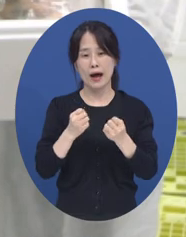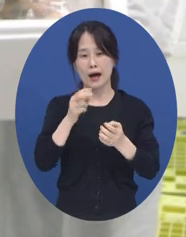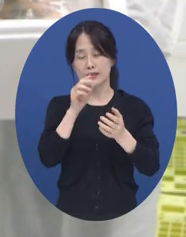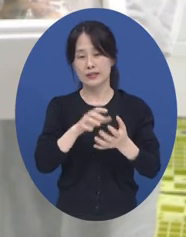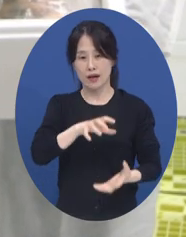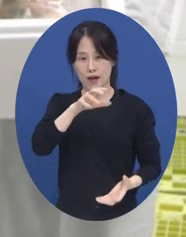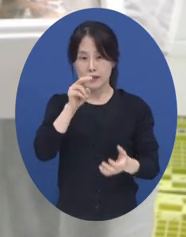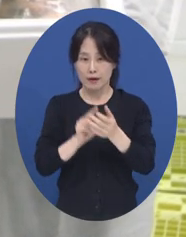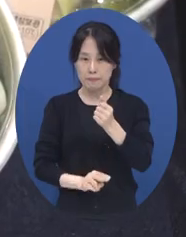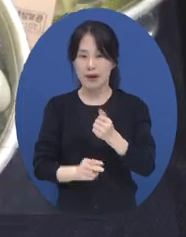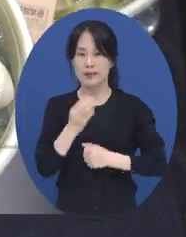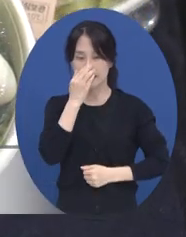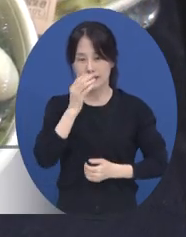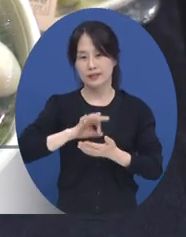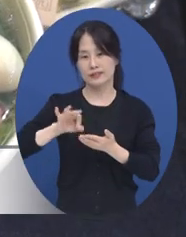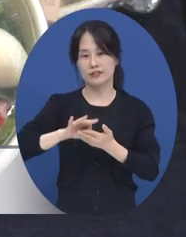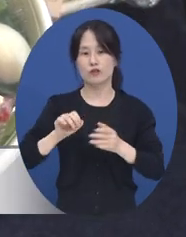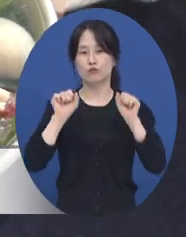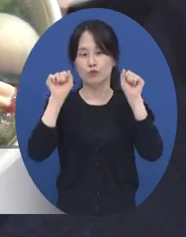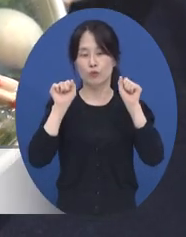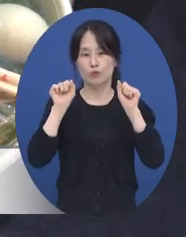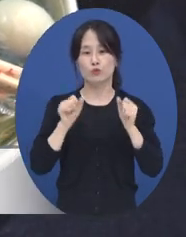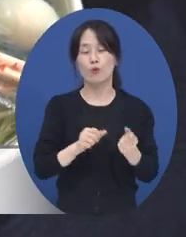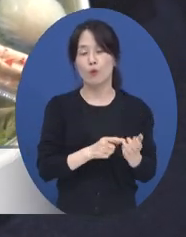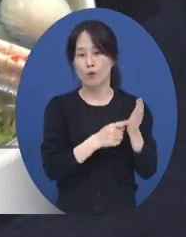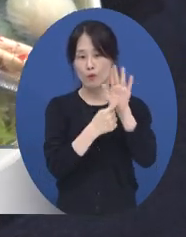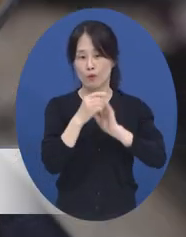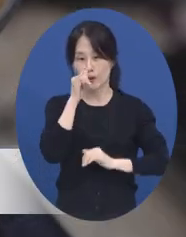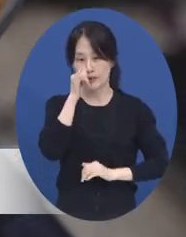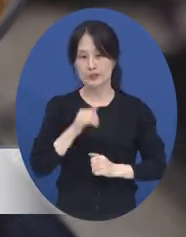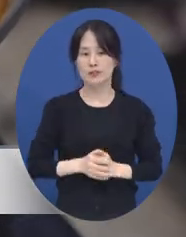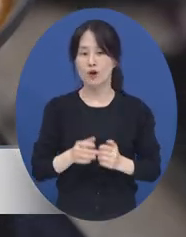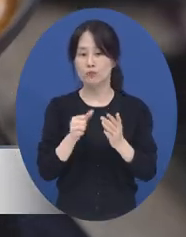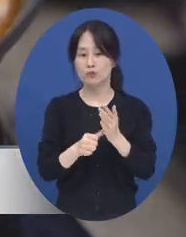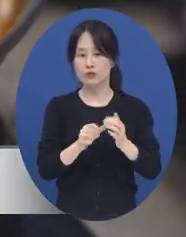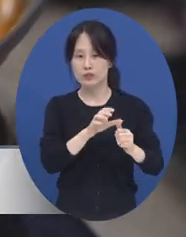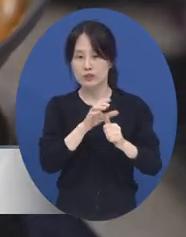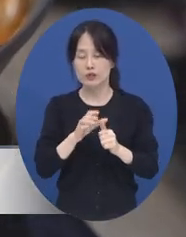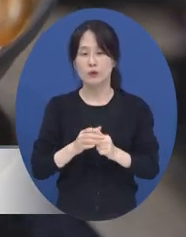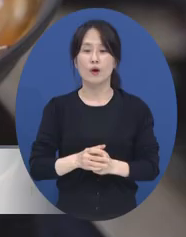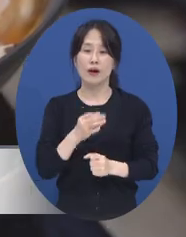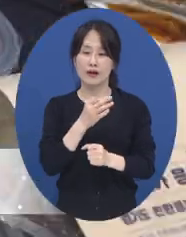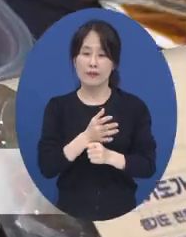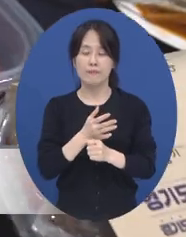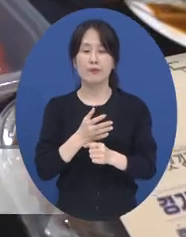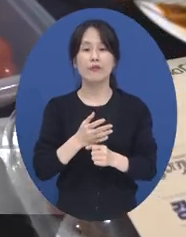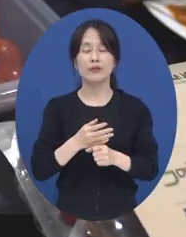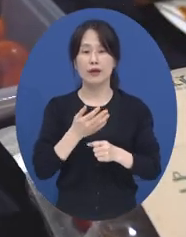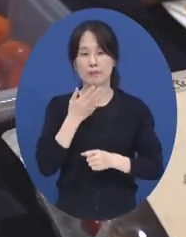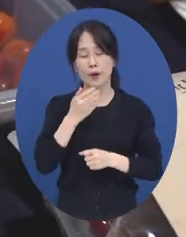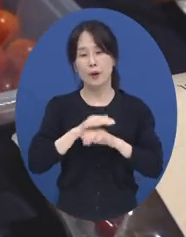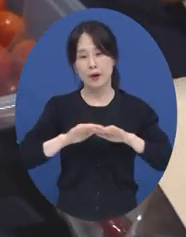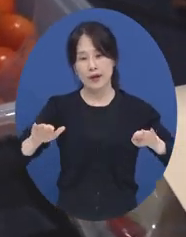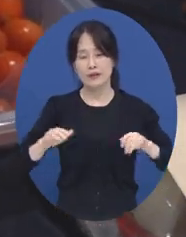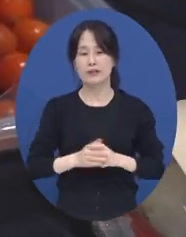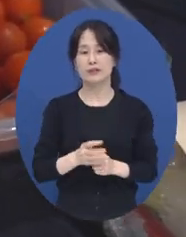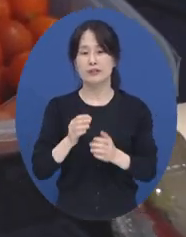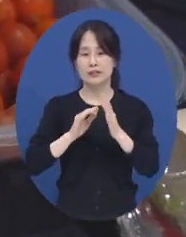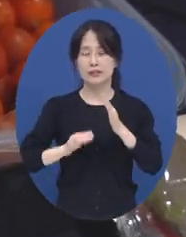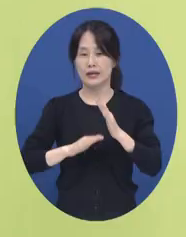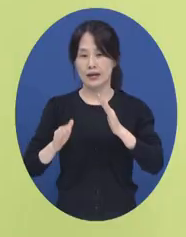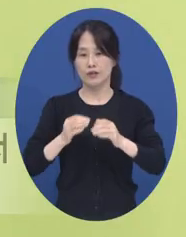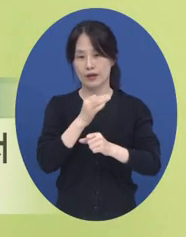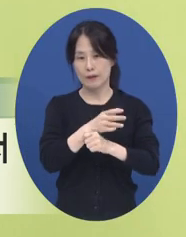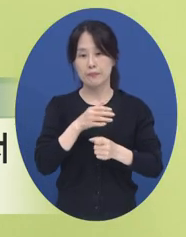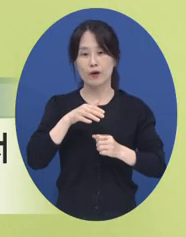운동도 벌이고 있습니다 친환경농산물을 세계로 함께 식사를 간편히 해결할수 있는 가정 간편식 출시 도 계획중입니다